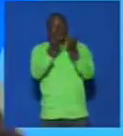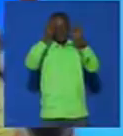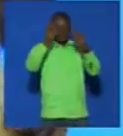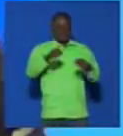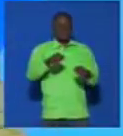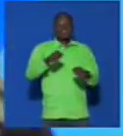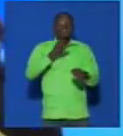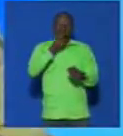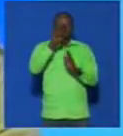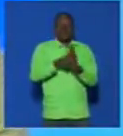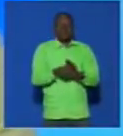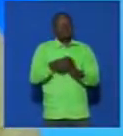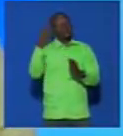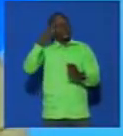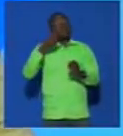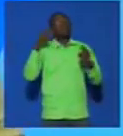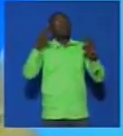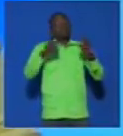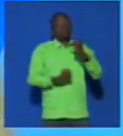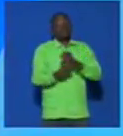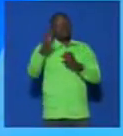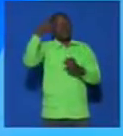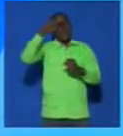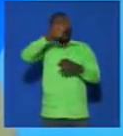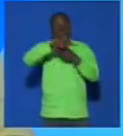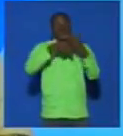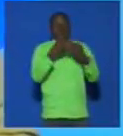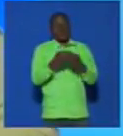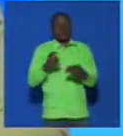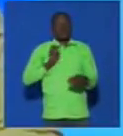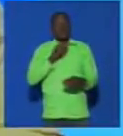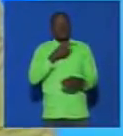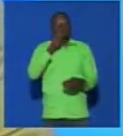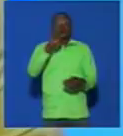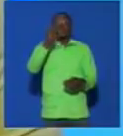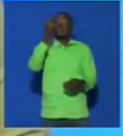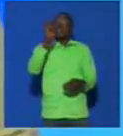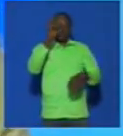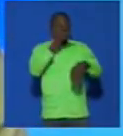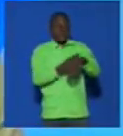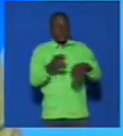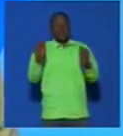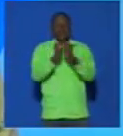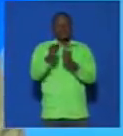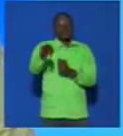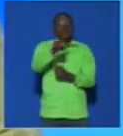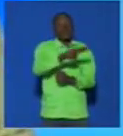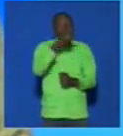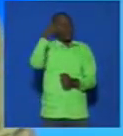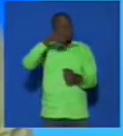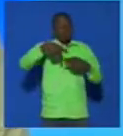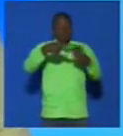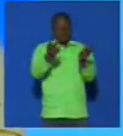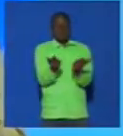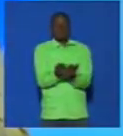totalement mais dans la même veine il soutenu les étalons c'est très important nous on se donne en tout cas partie du cese est déjà au plateau ici avec jean maurice rue de l'agau plateau